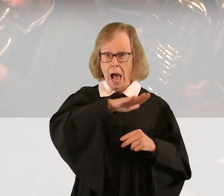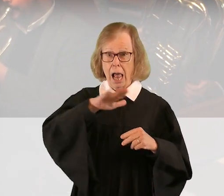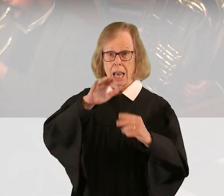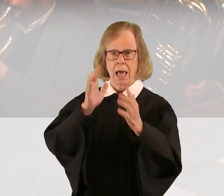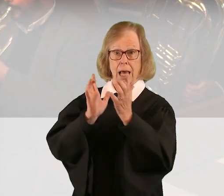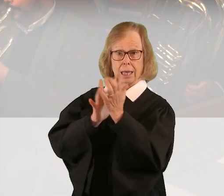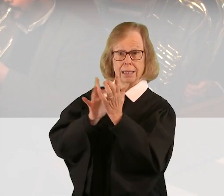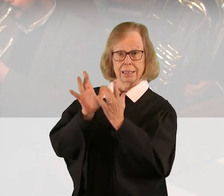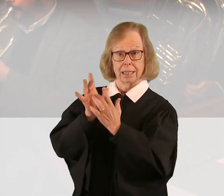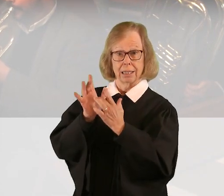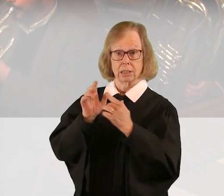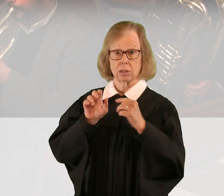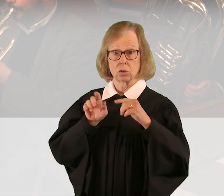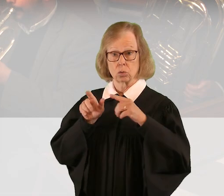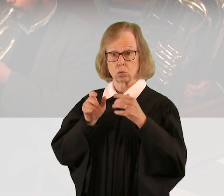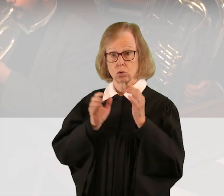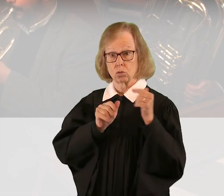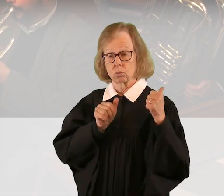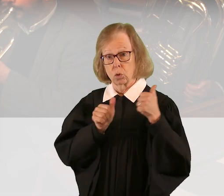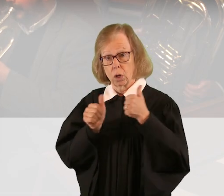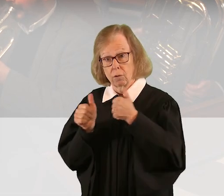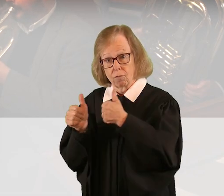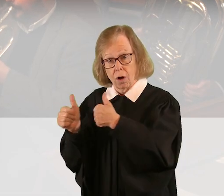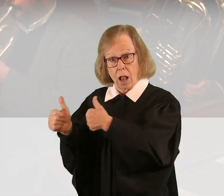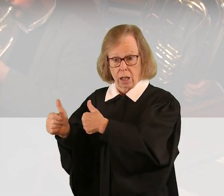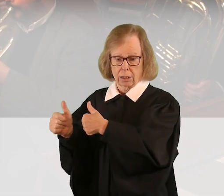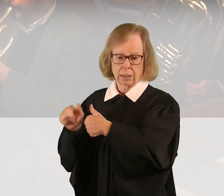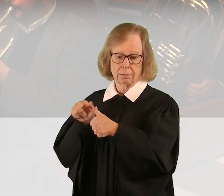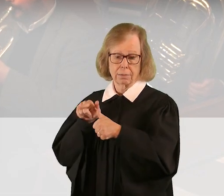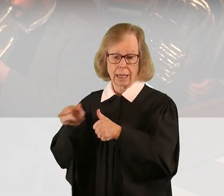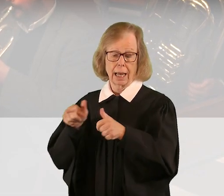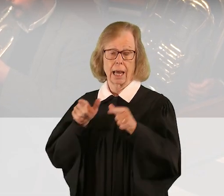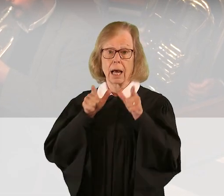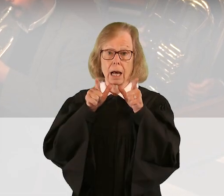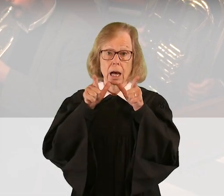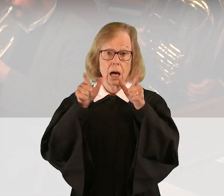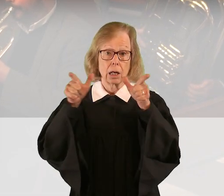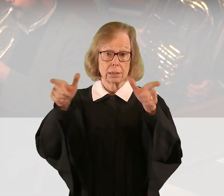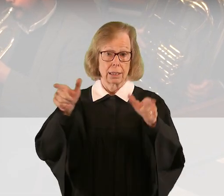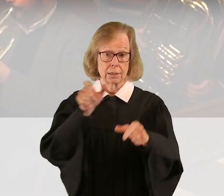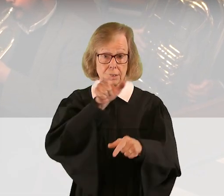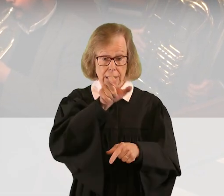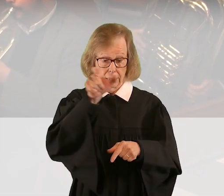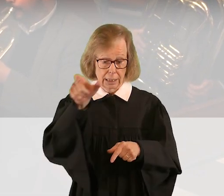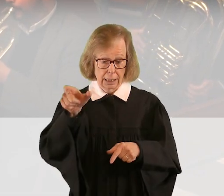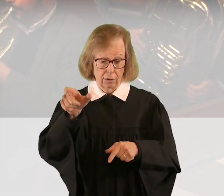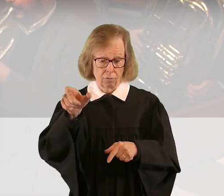Thank you.